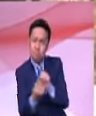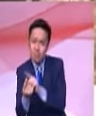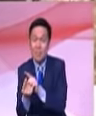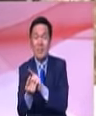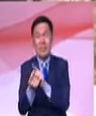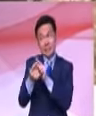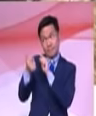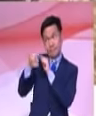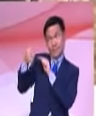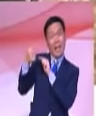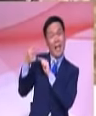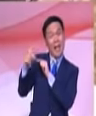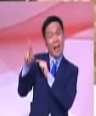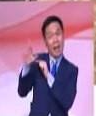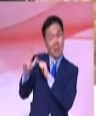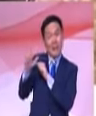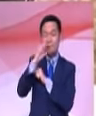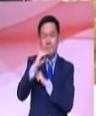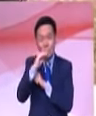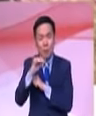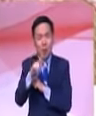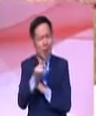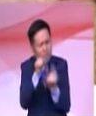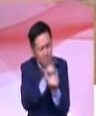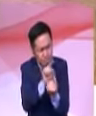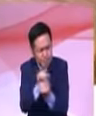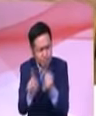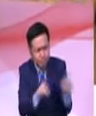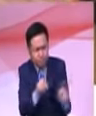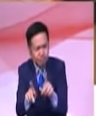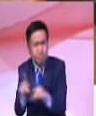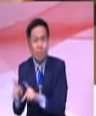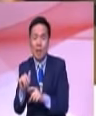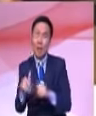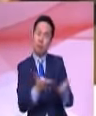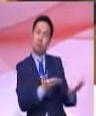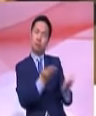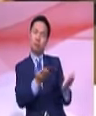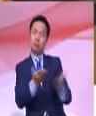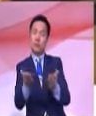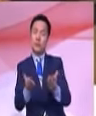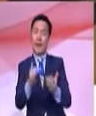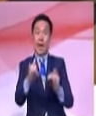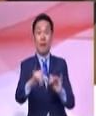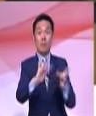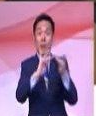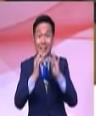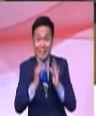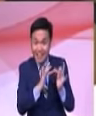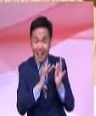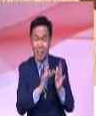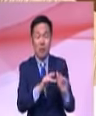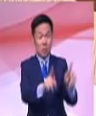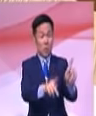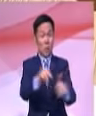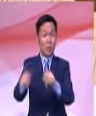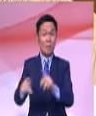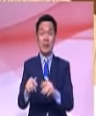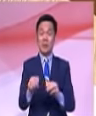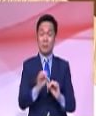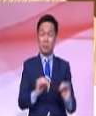lagi menerusi pelbagai program turun padang serta menyediakan perkhidmatan secara dalam talian orang awam yang